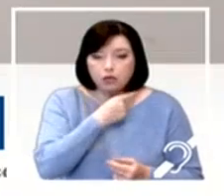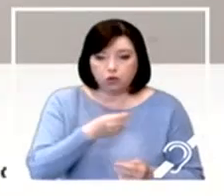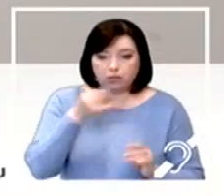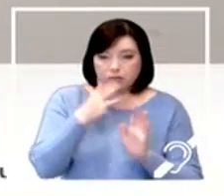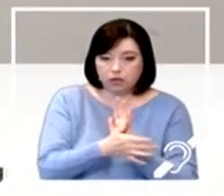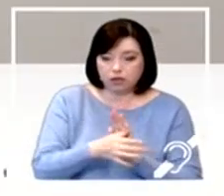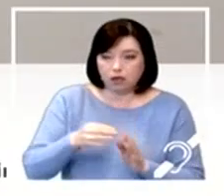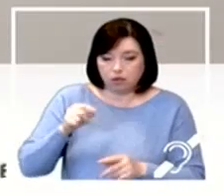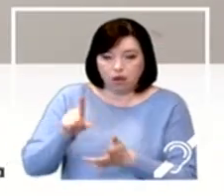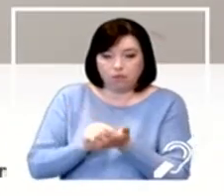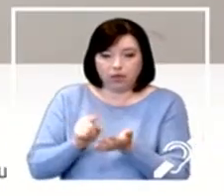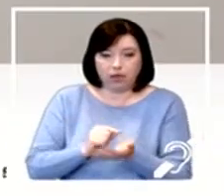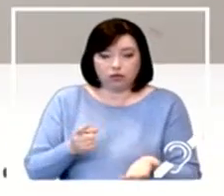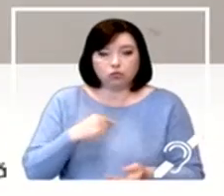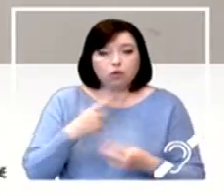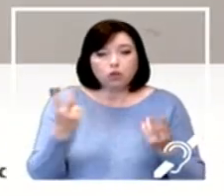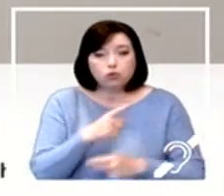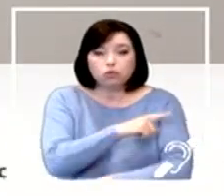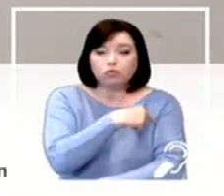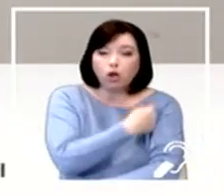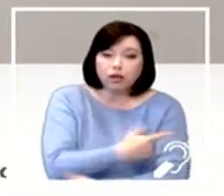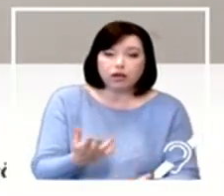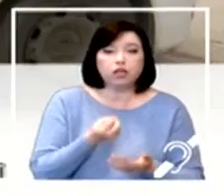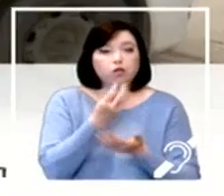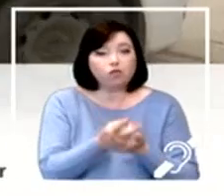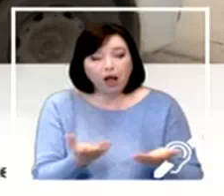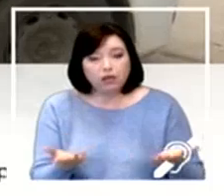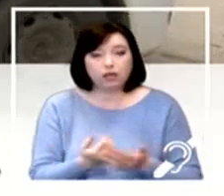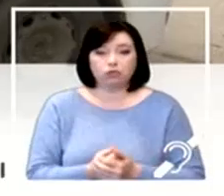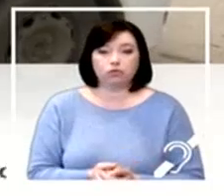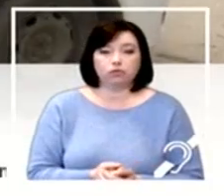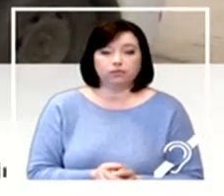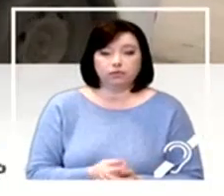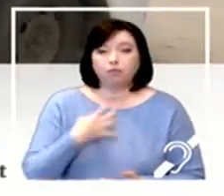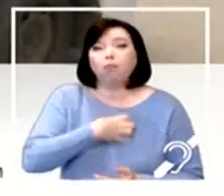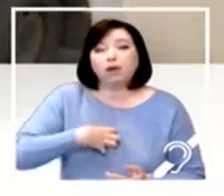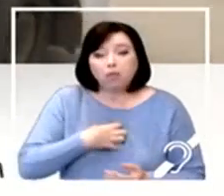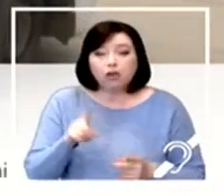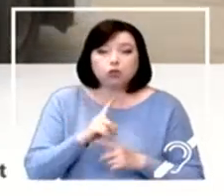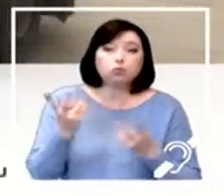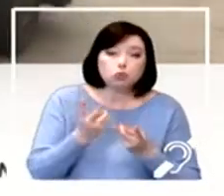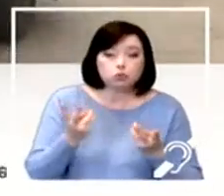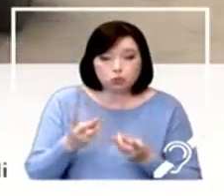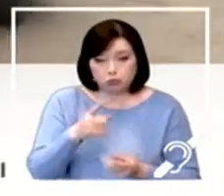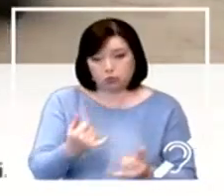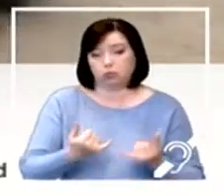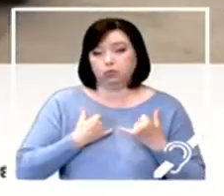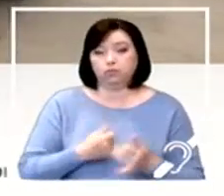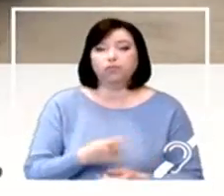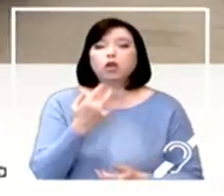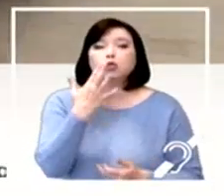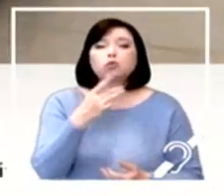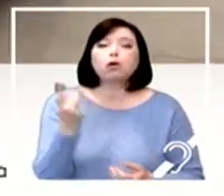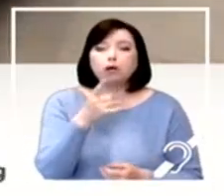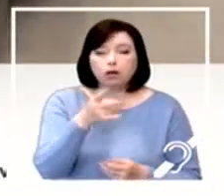din pensie, că avem treabă pe la policlinică, la spital, la primărie și... De câte ori